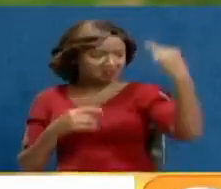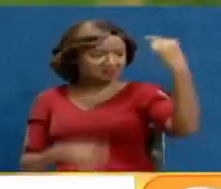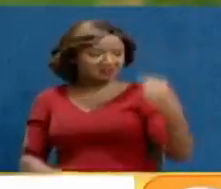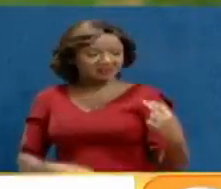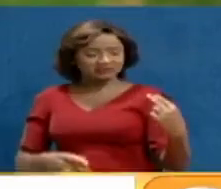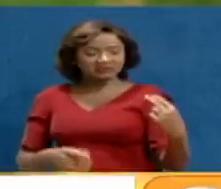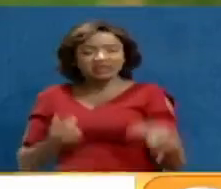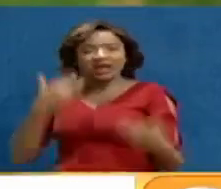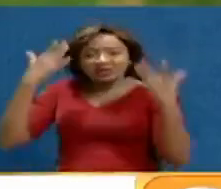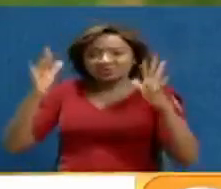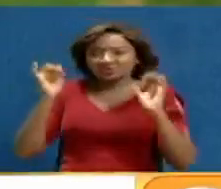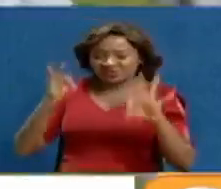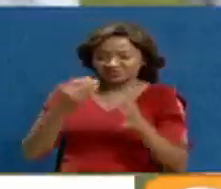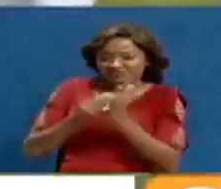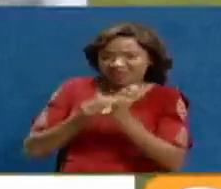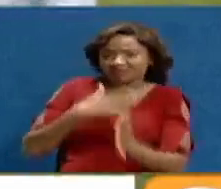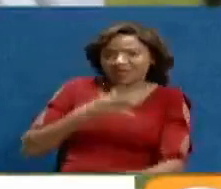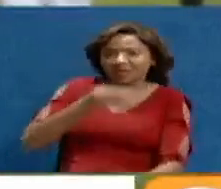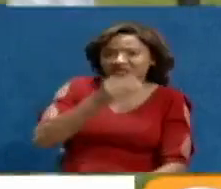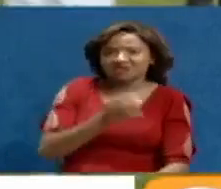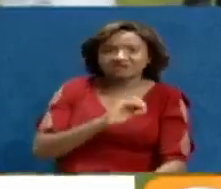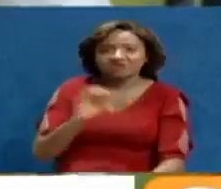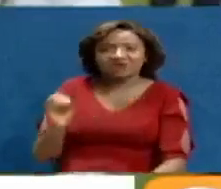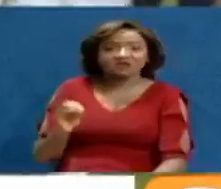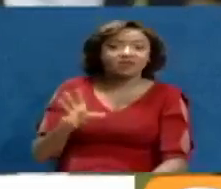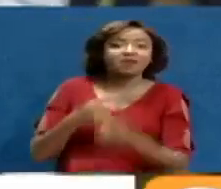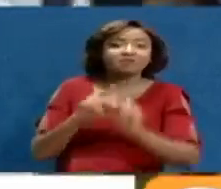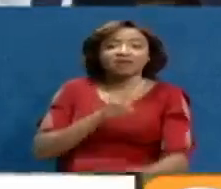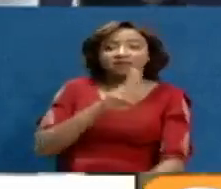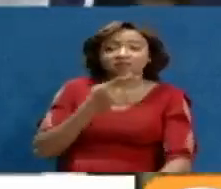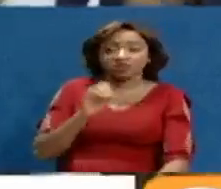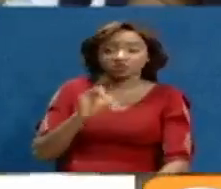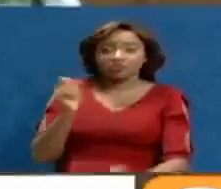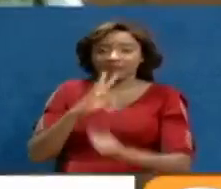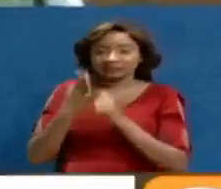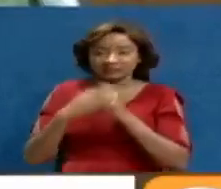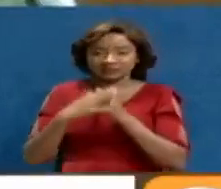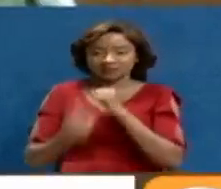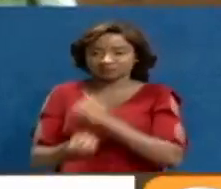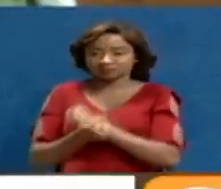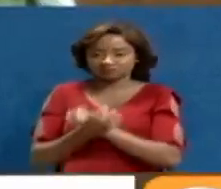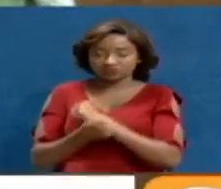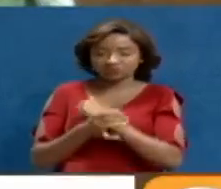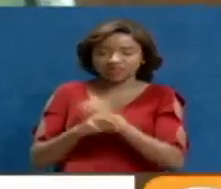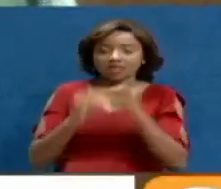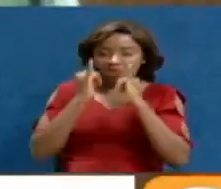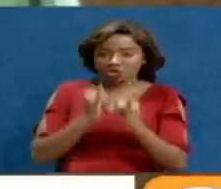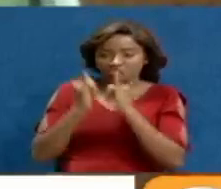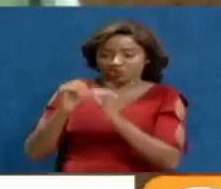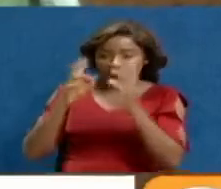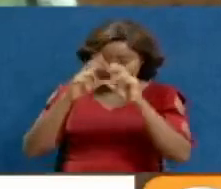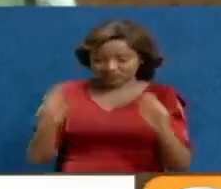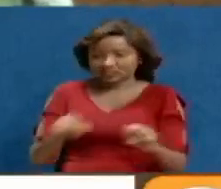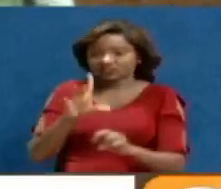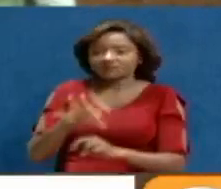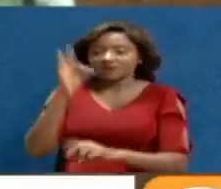ajui achukue pesa yangu, ajui aongee na mimi. The WHO in September reviewed burial protocols after new findings